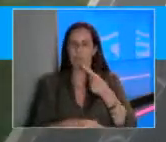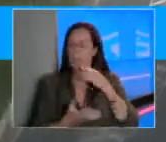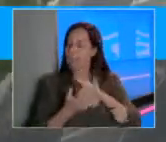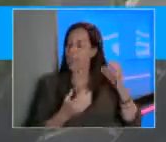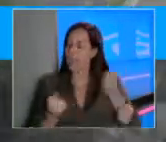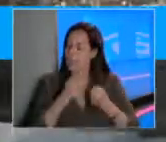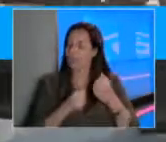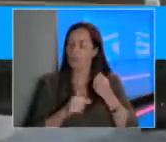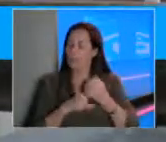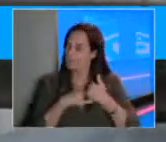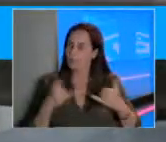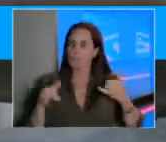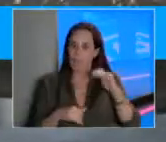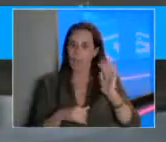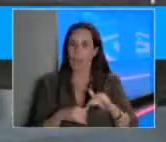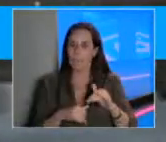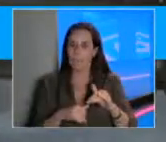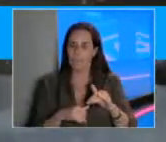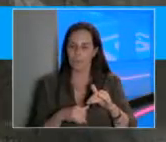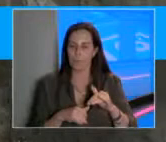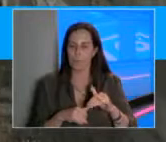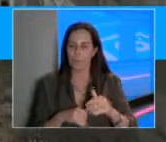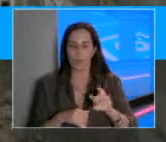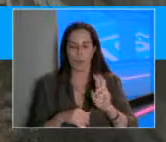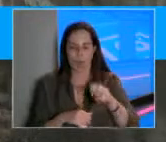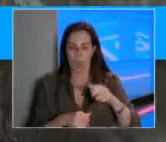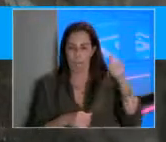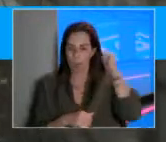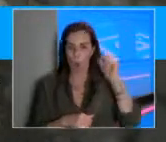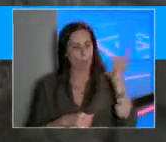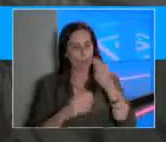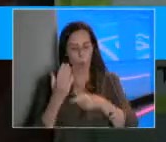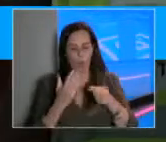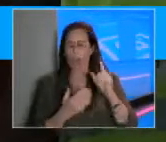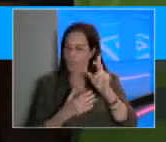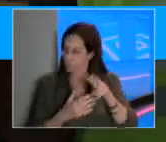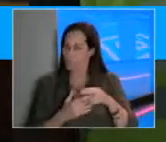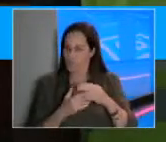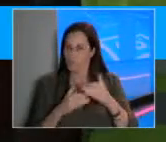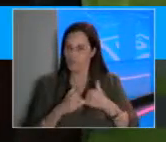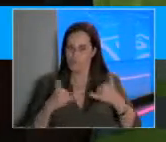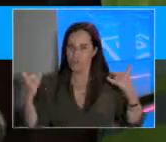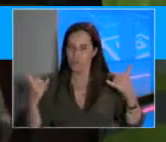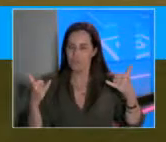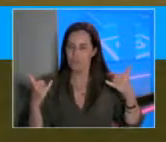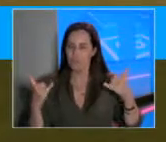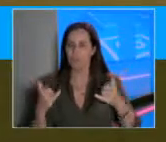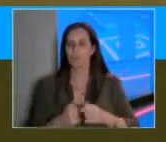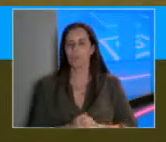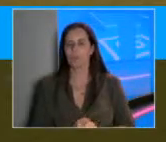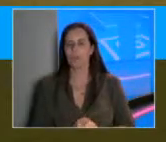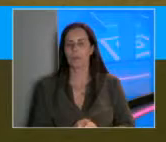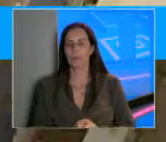שמשרד התחבורה התקדם גם עם העלייה מאחורה, אמנם לא בכל האוטובוסים, אבל יש התקדמות משמעותית בגזרה